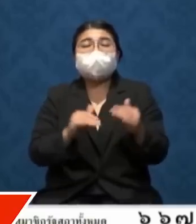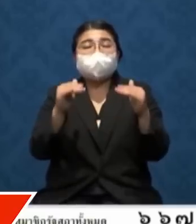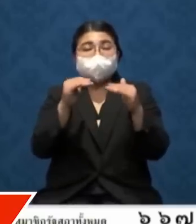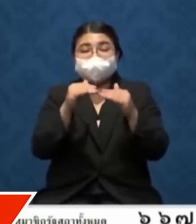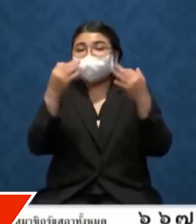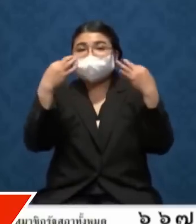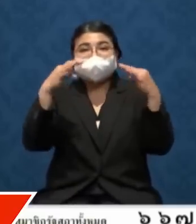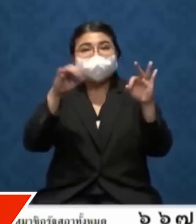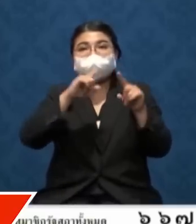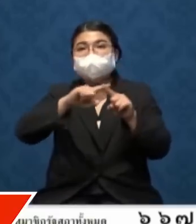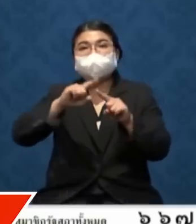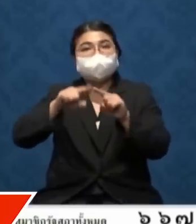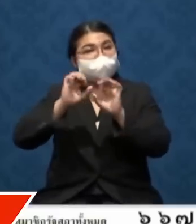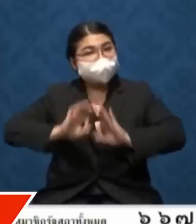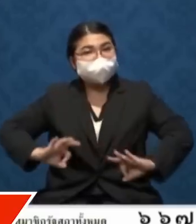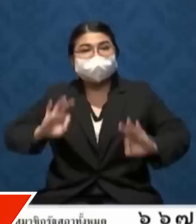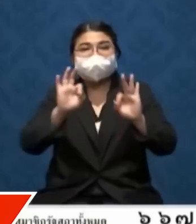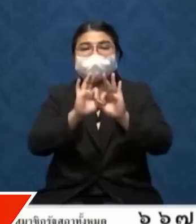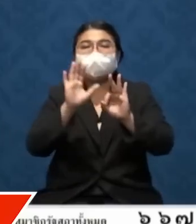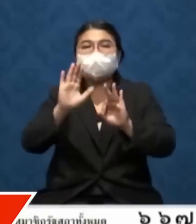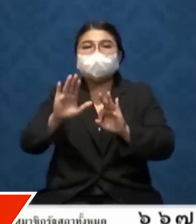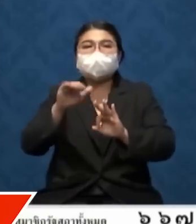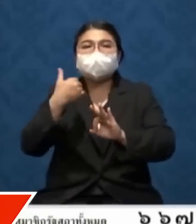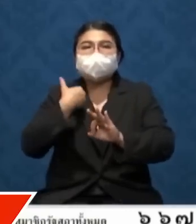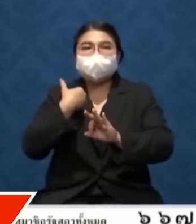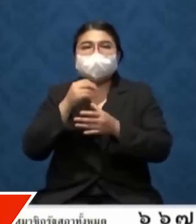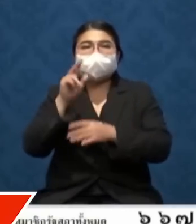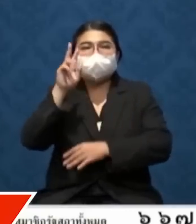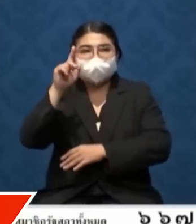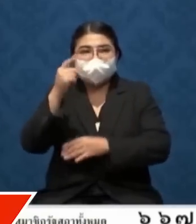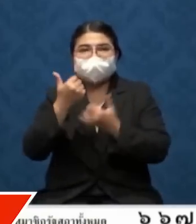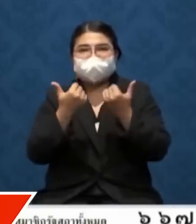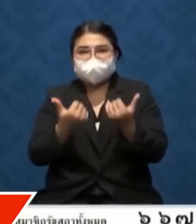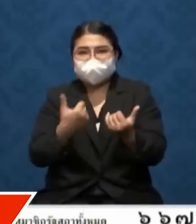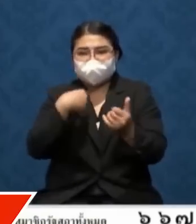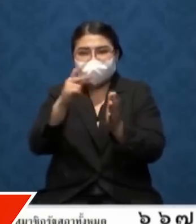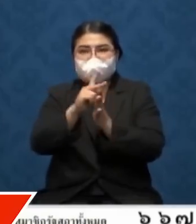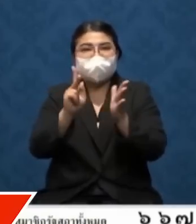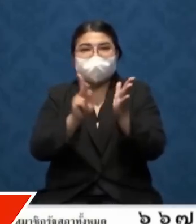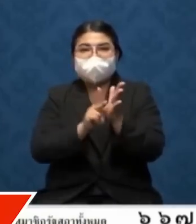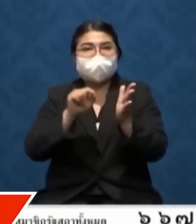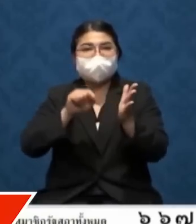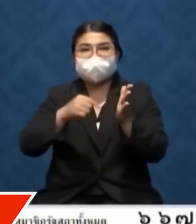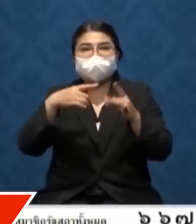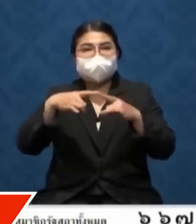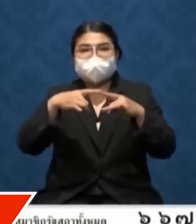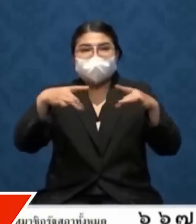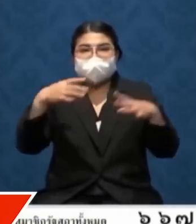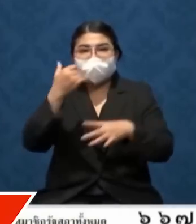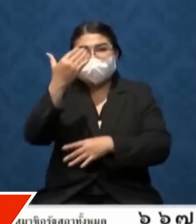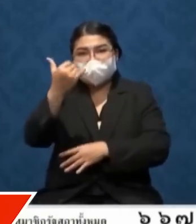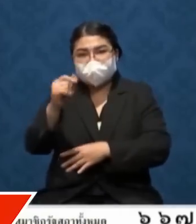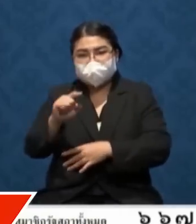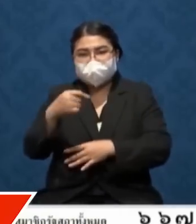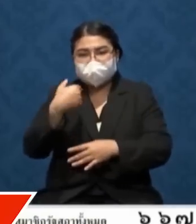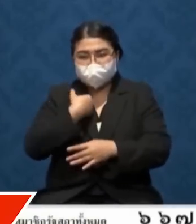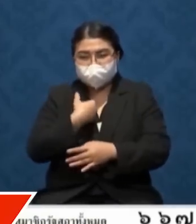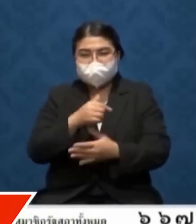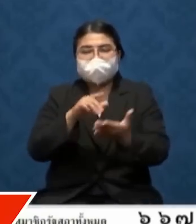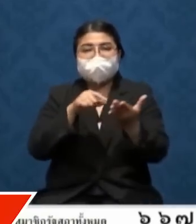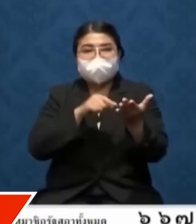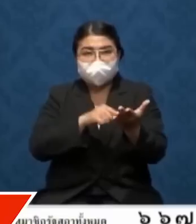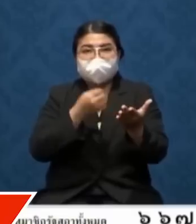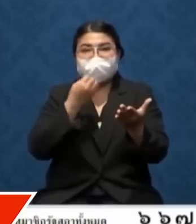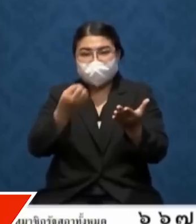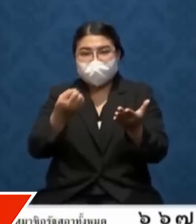ซึเปหวใจใหญ่ทสำคญที่สุพูดได้ง่ายกคอวากฎบายฉบับนี้ไม่ตรงปกปกท่านบอกวาเป็การส่งเสรีจริธรรรรป